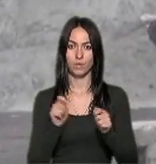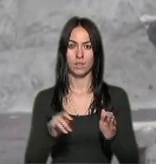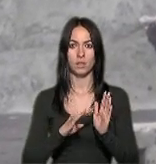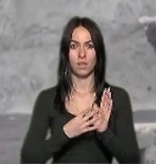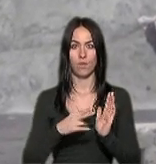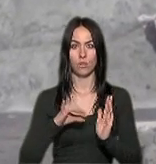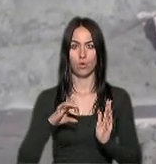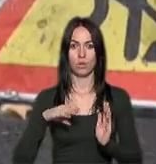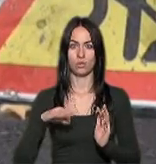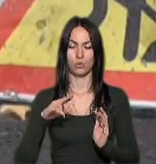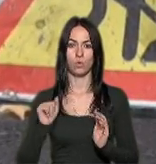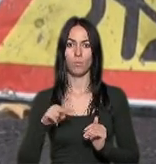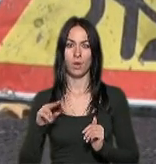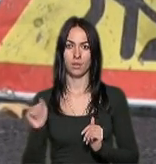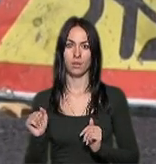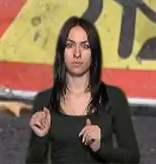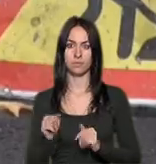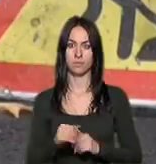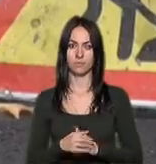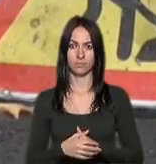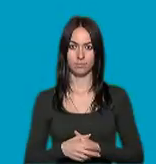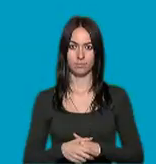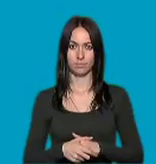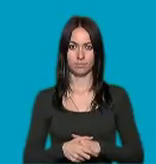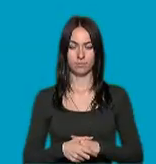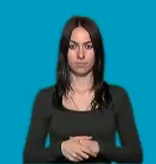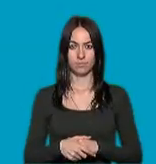Маргарита Дешкіна, Юрій Лавриненко. Новини на Суспільному. Харків.